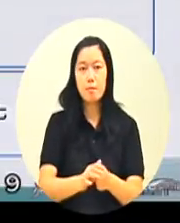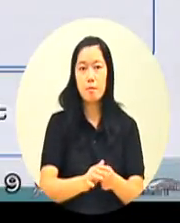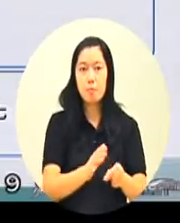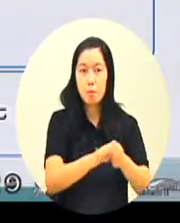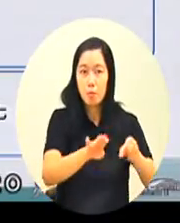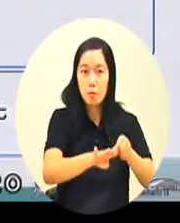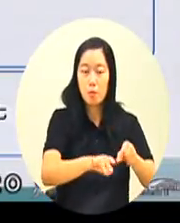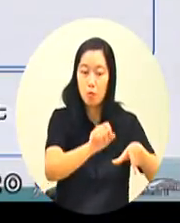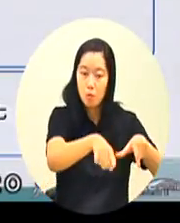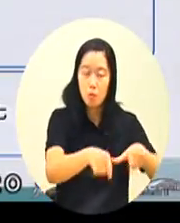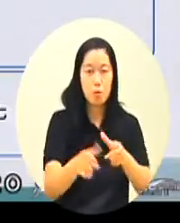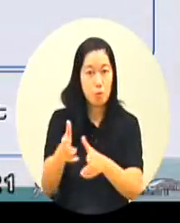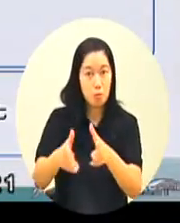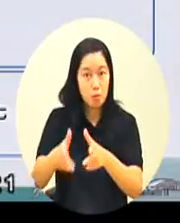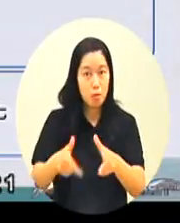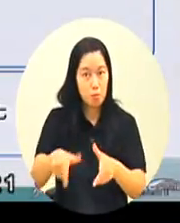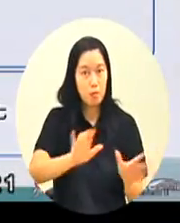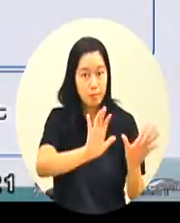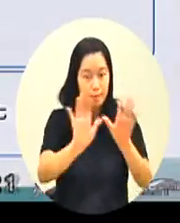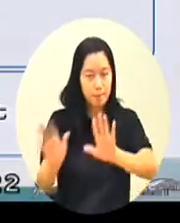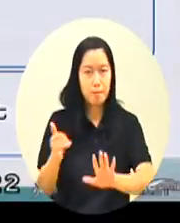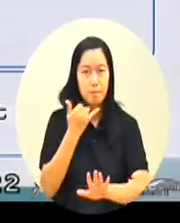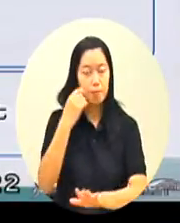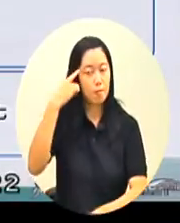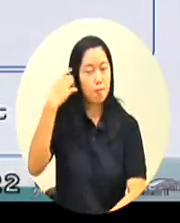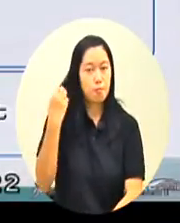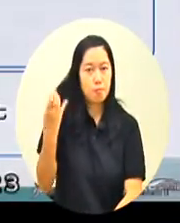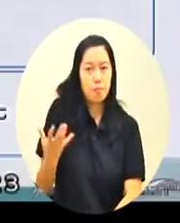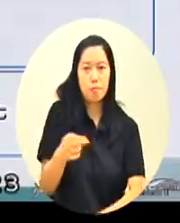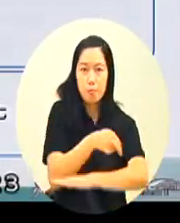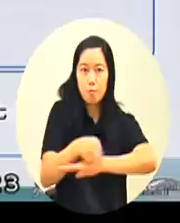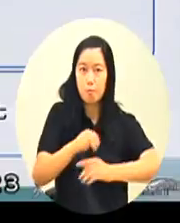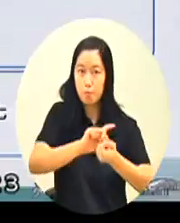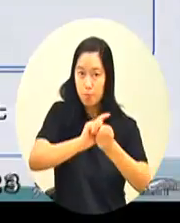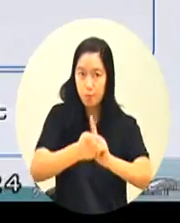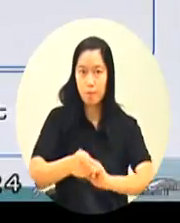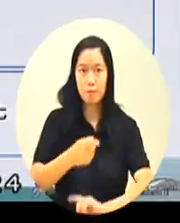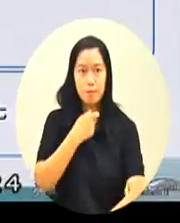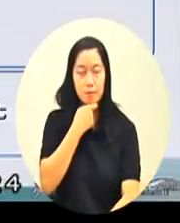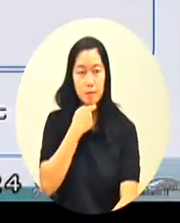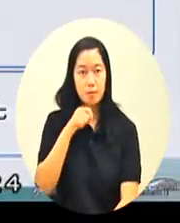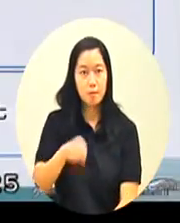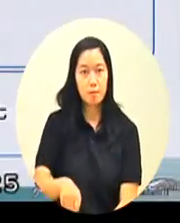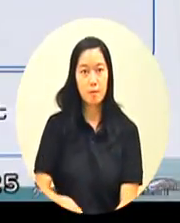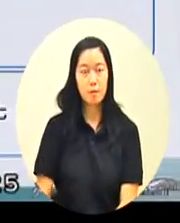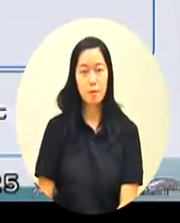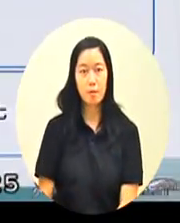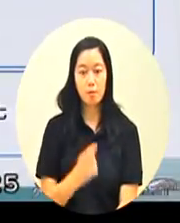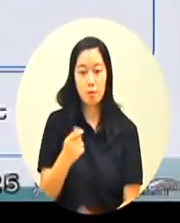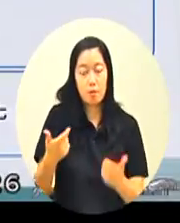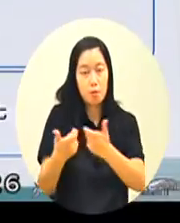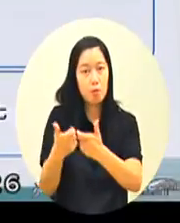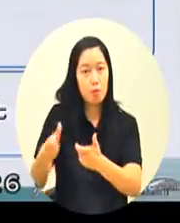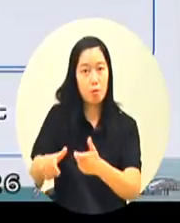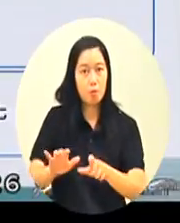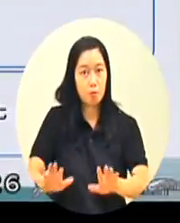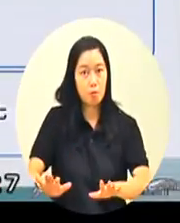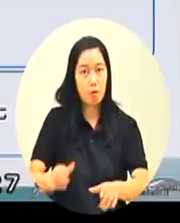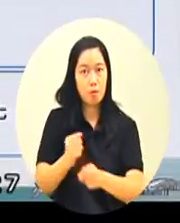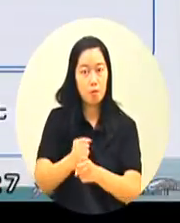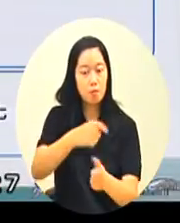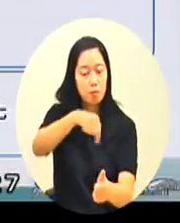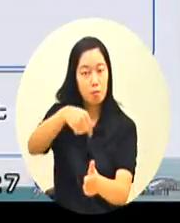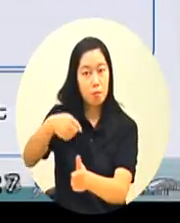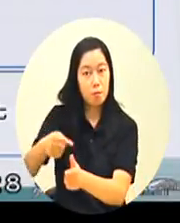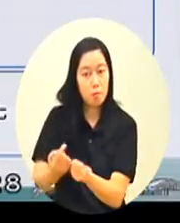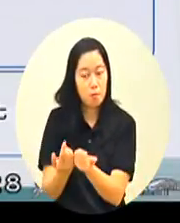式能够有一些创新跟转型，那这个创新跟转型也要符合到我们现在整个教育的发